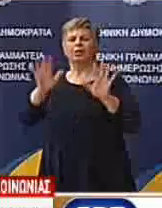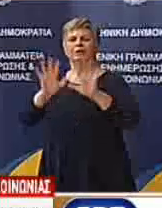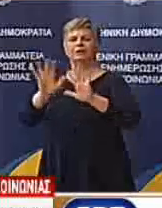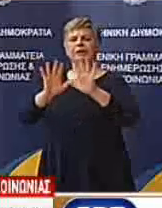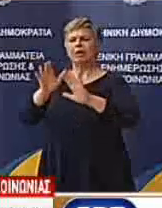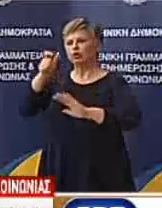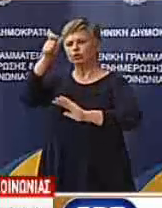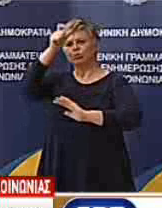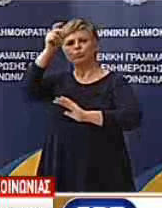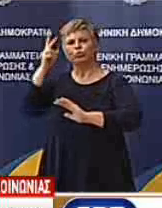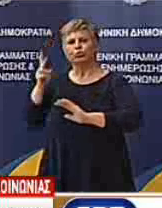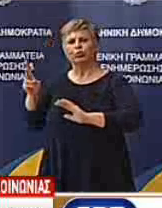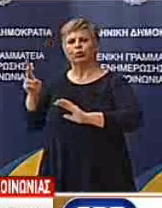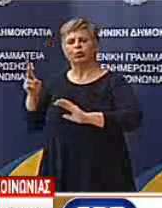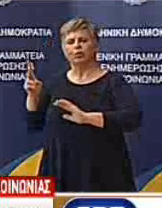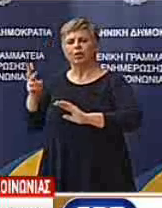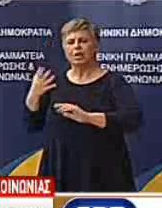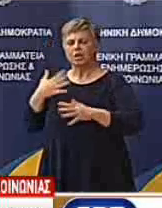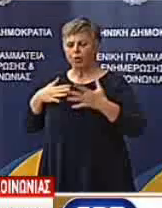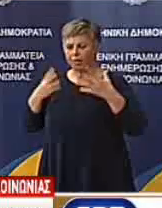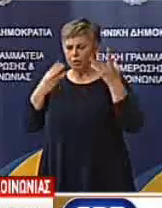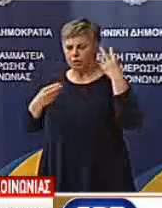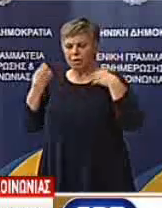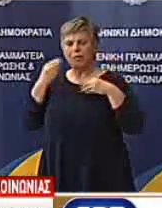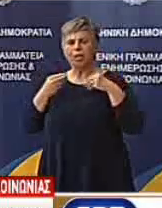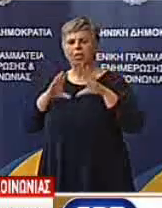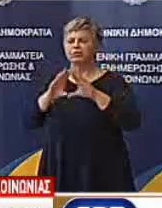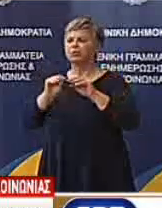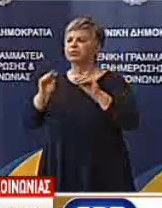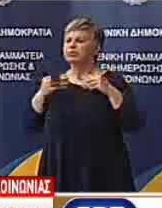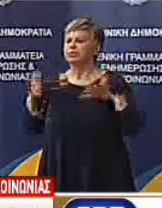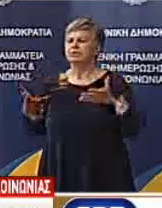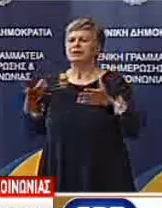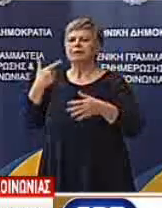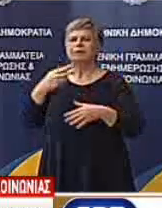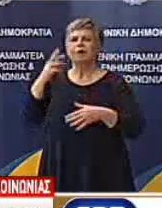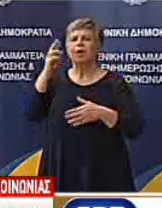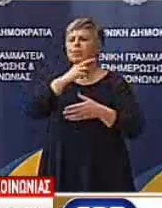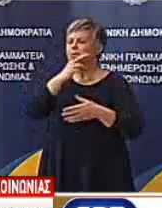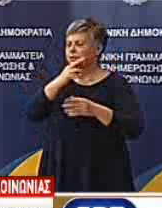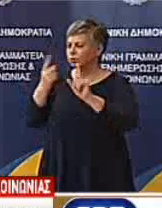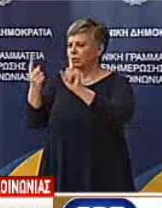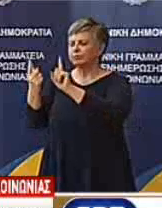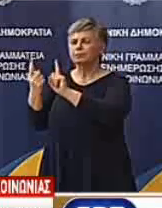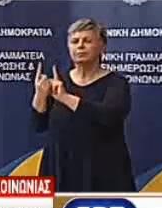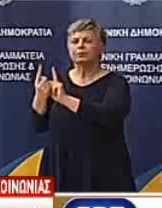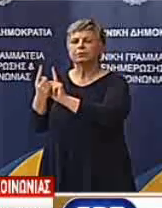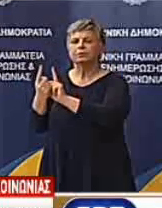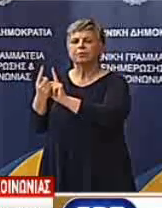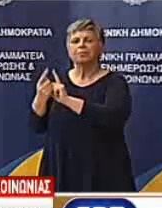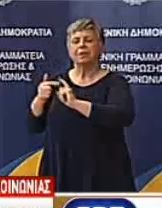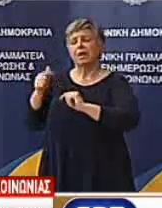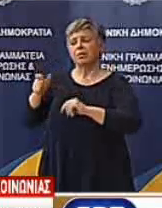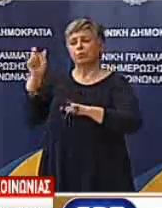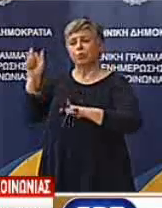Θα ήθελα να μάθω τι έχει γίνει, αν πραγματικά, τι του είπε ο Πρωθυπουργός, όταν ο Τούρκος εξέφρασε